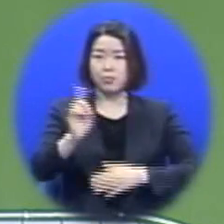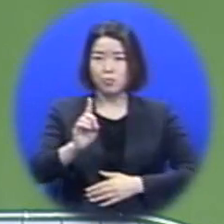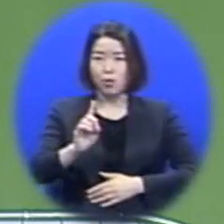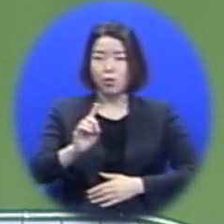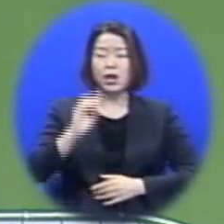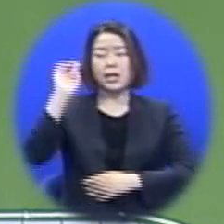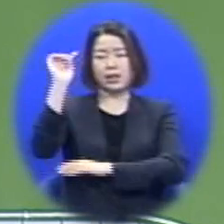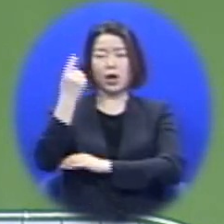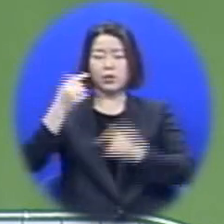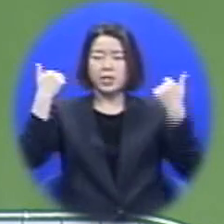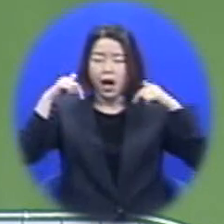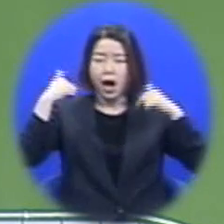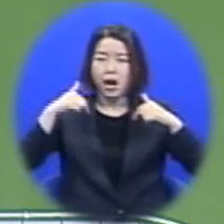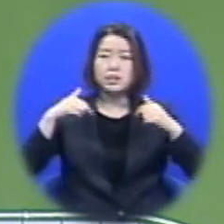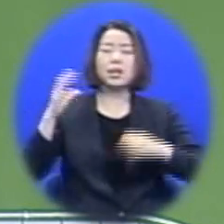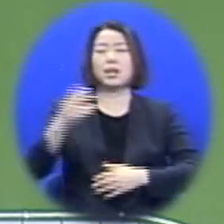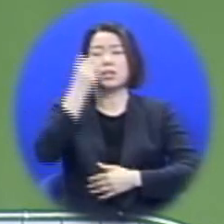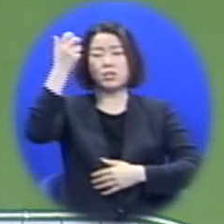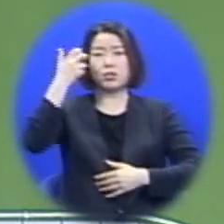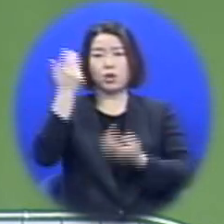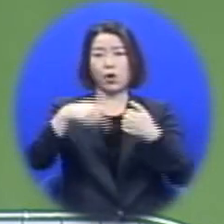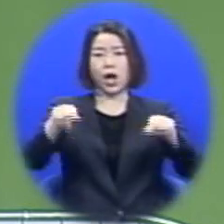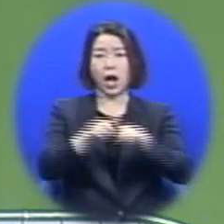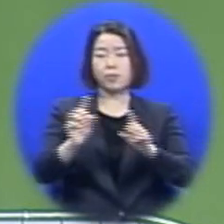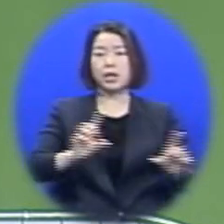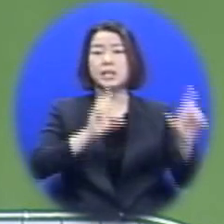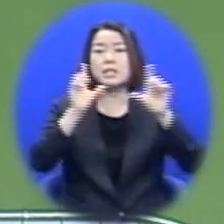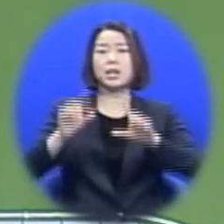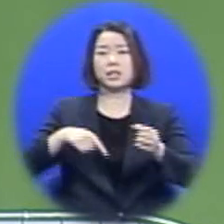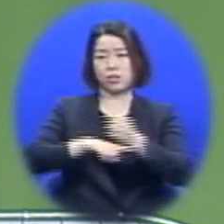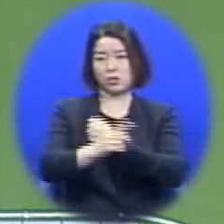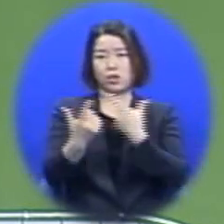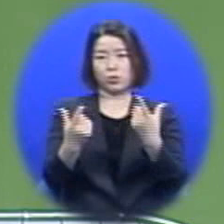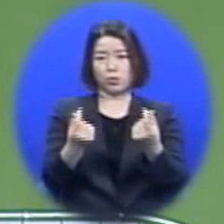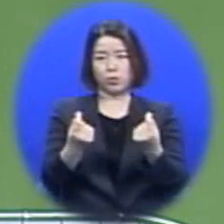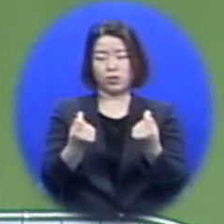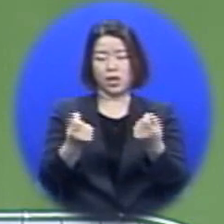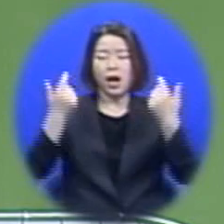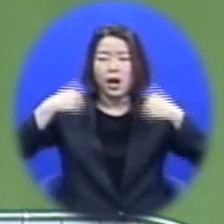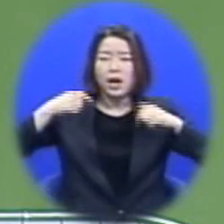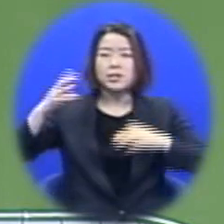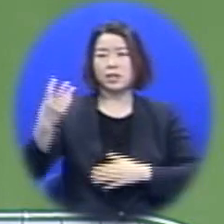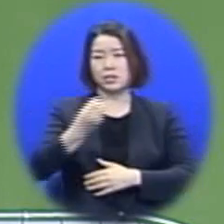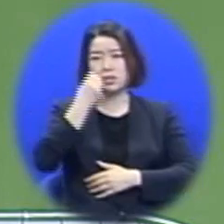그동안에 늘 성령과 함께 살았다는 뜻 아닙니까? 늘 성령과